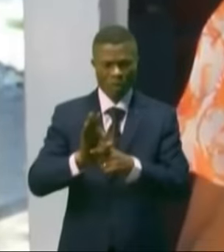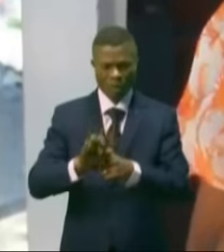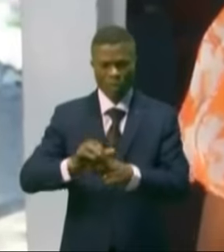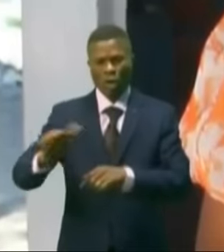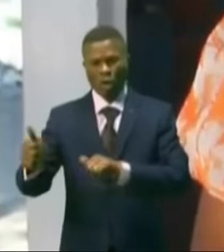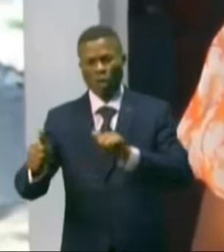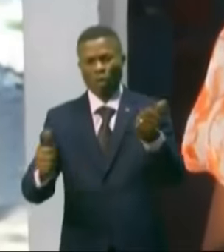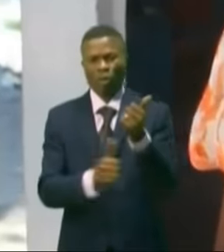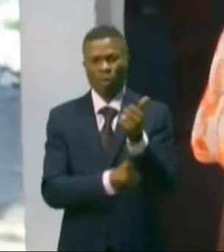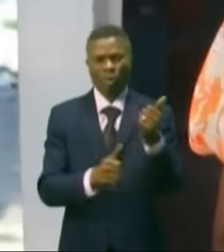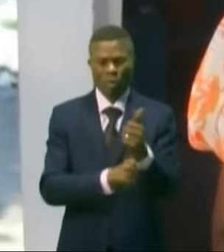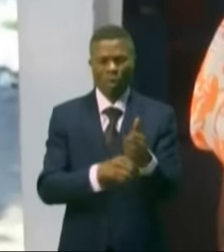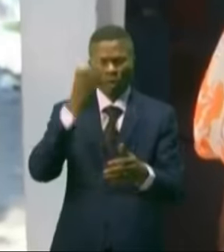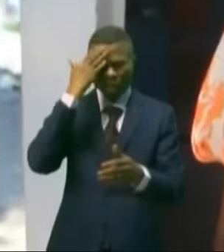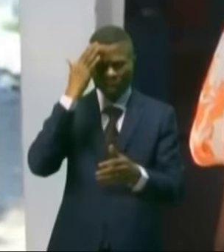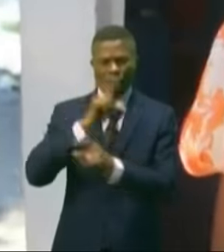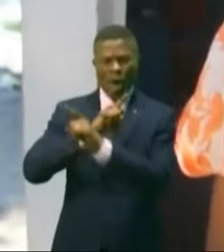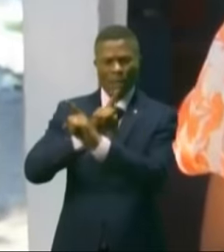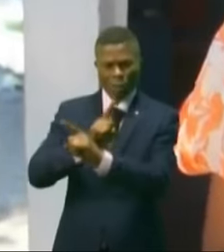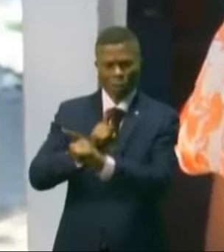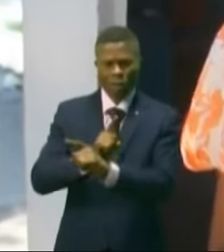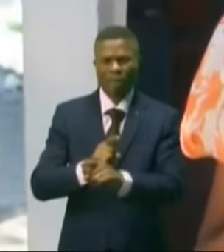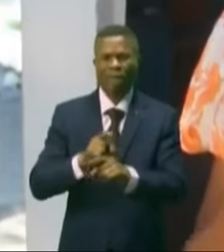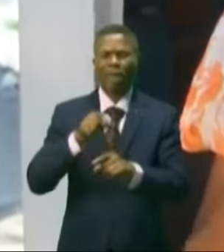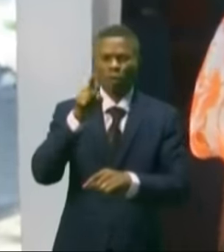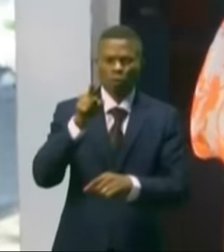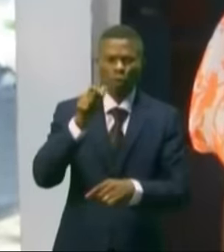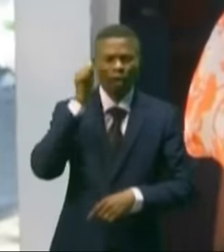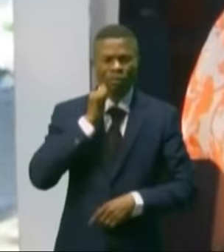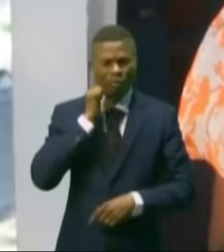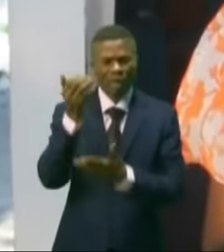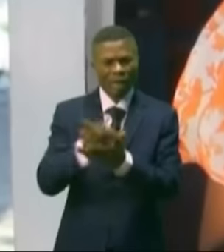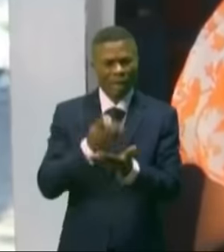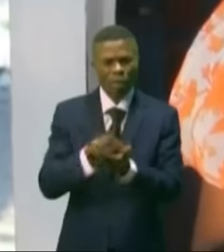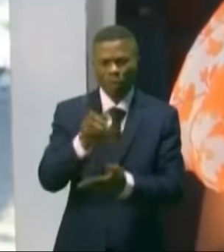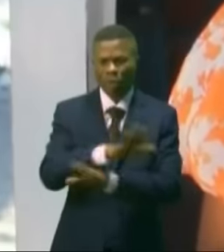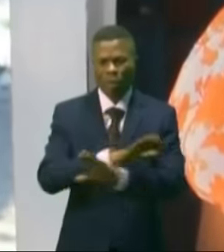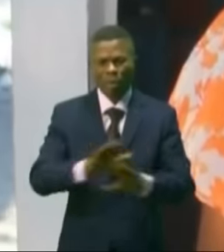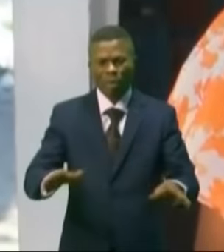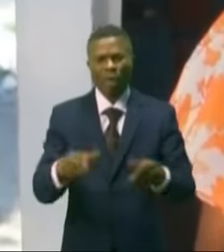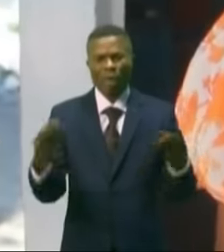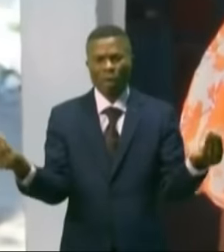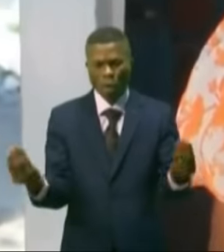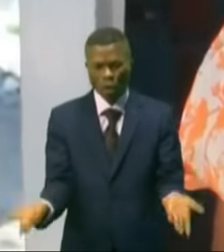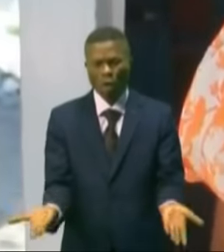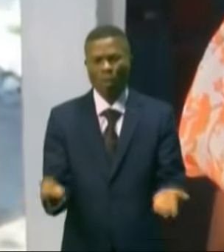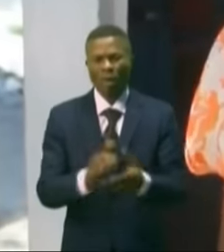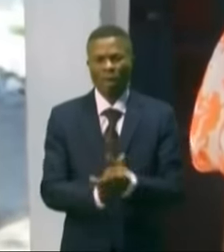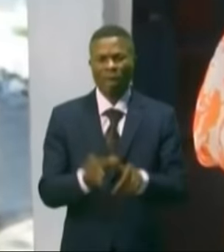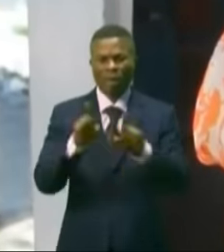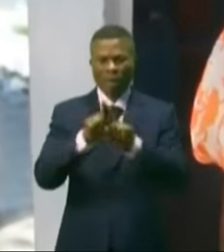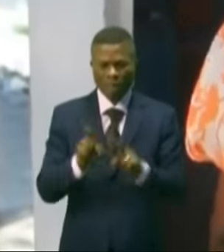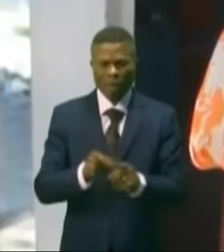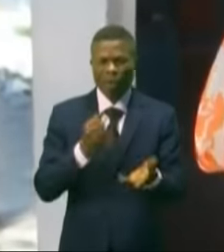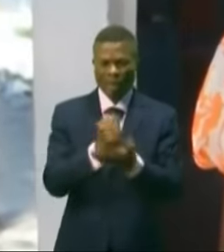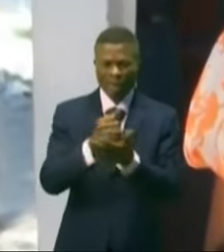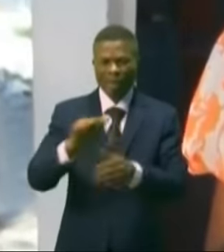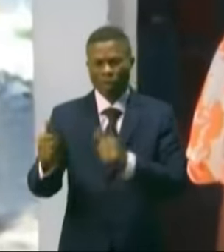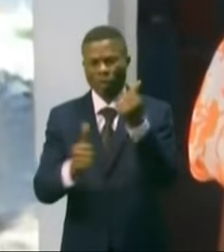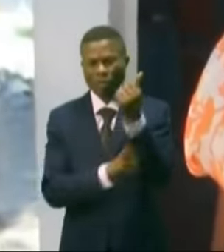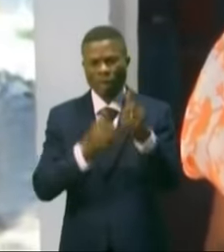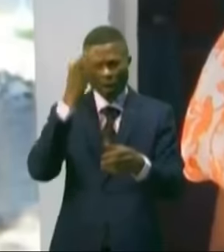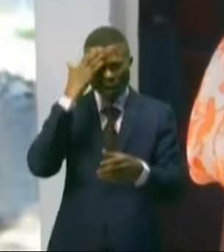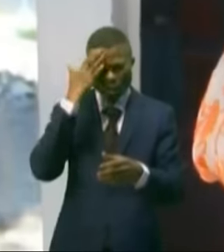la prévention contre l'exploitation et l'abus sexuel. Et au-delà de ça, nous avons eu aussi à faire comprendre aux gens la thématique